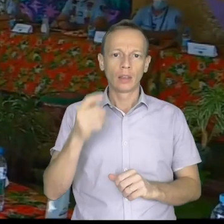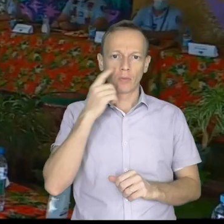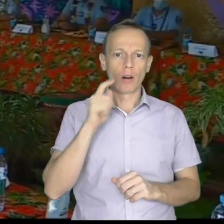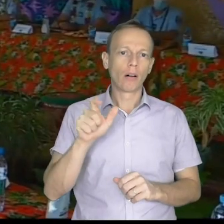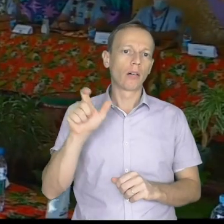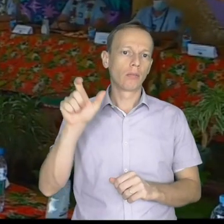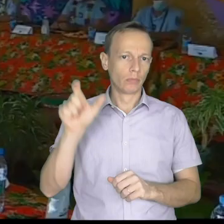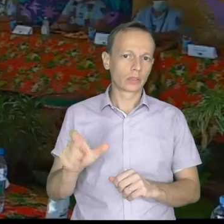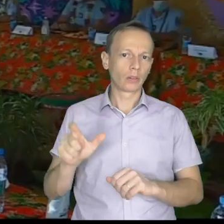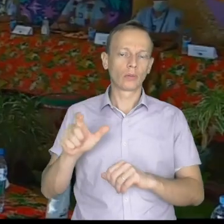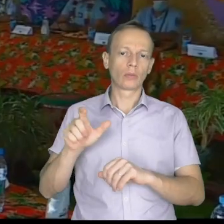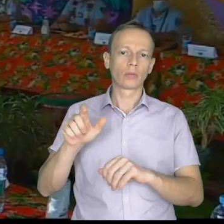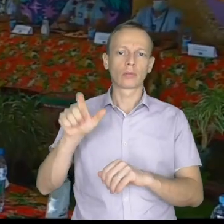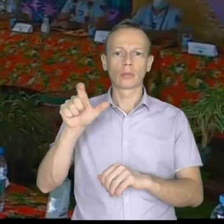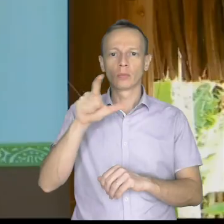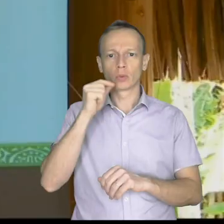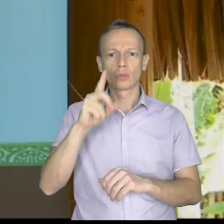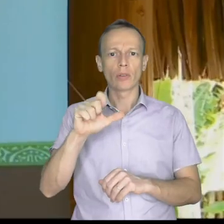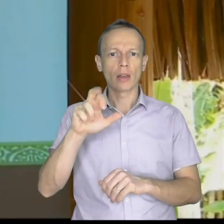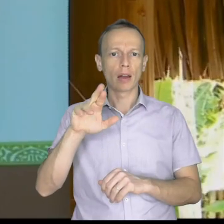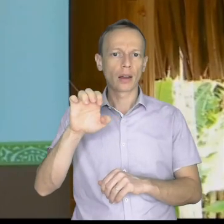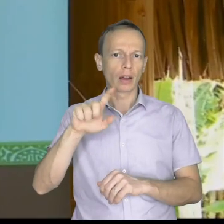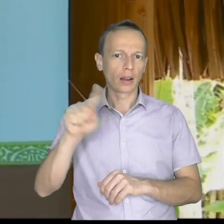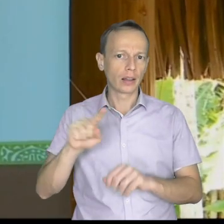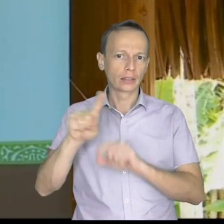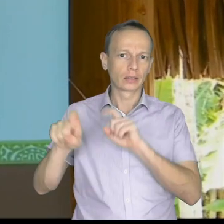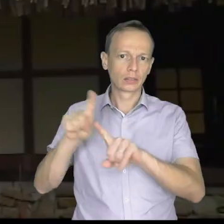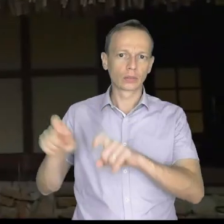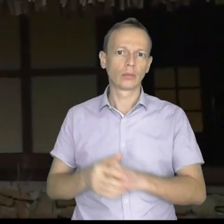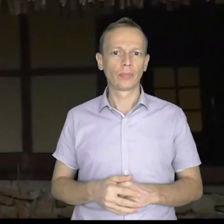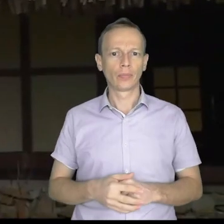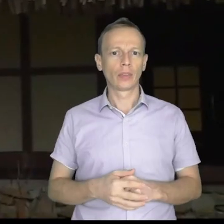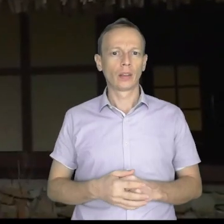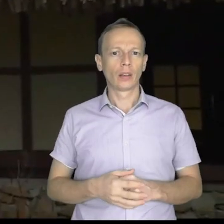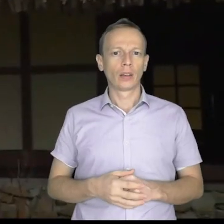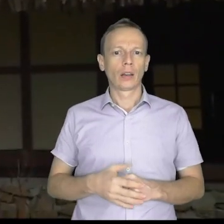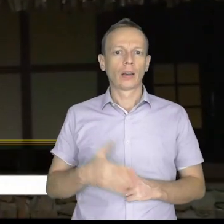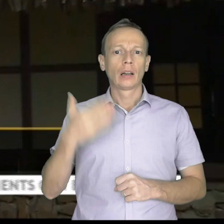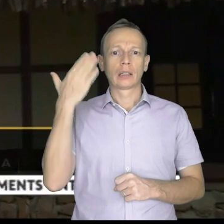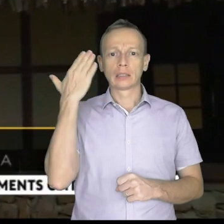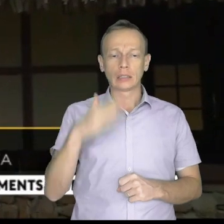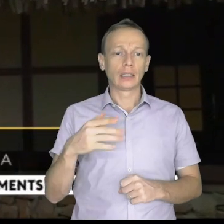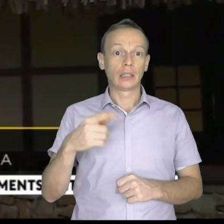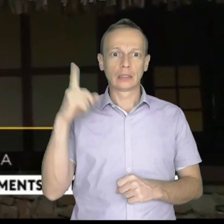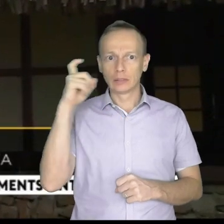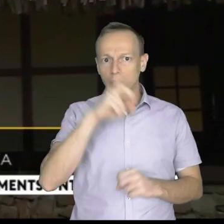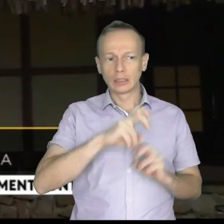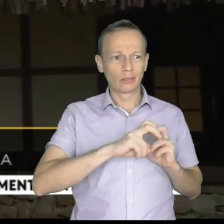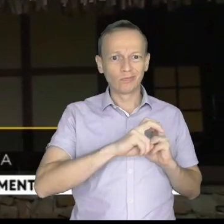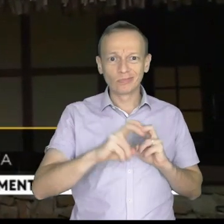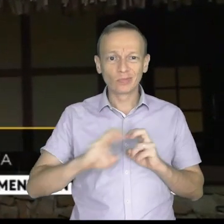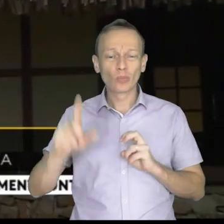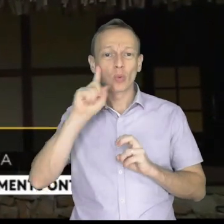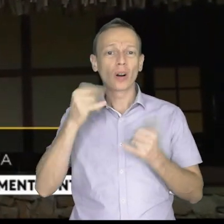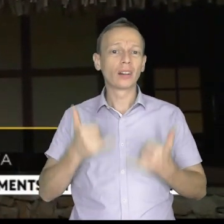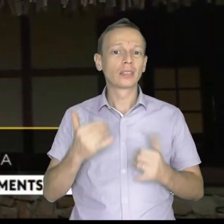Philippe Biarrez au micro de Jeanne Fanariotis et Jérôme Lee. On a bien tenu compte du fait qu'à Moorea, il est difficile de se déplacer. Les transports en commun ne